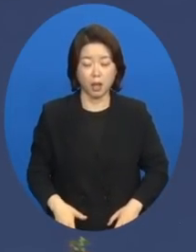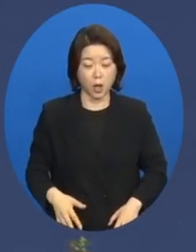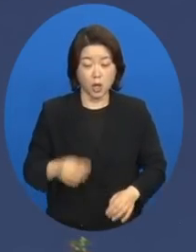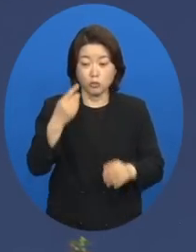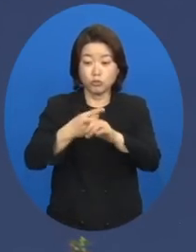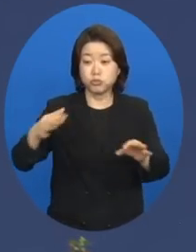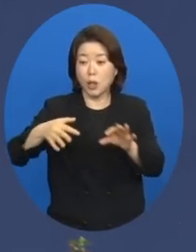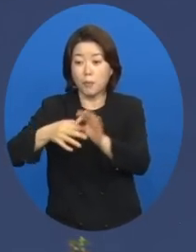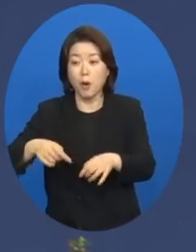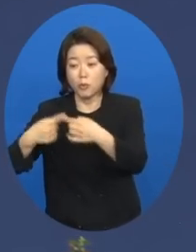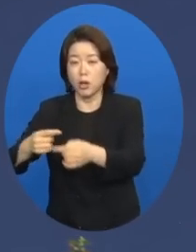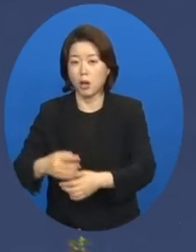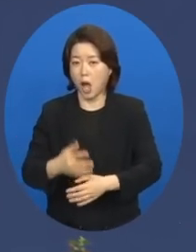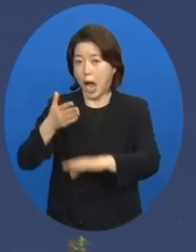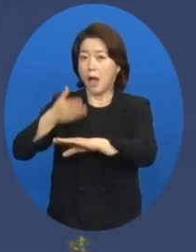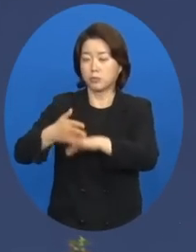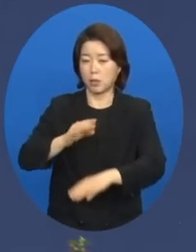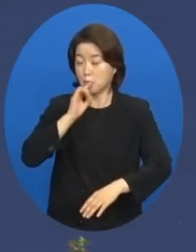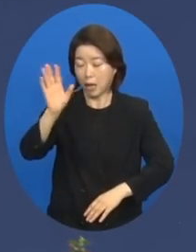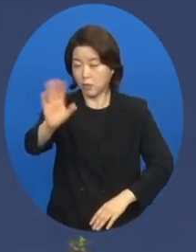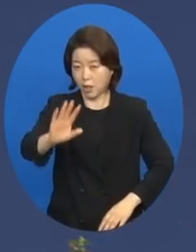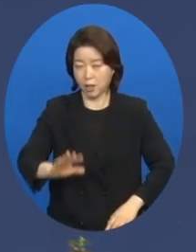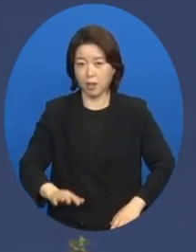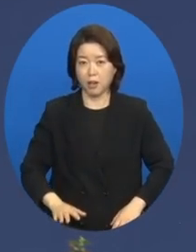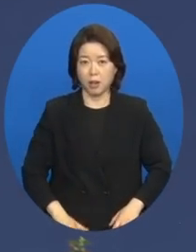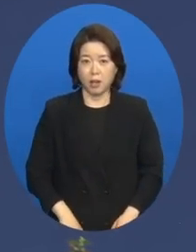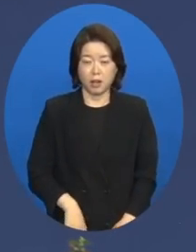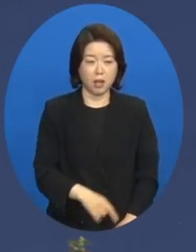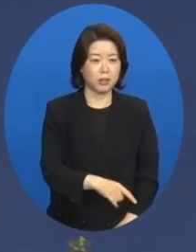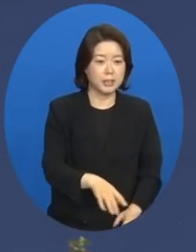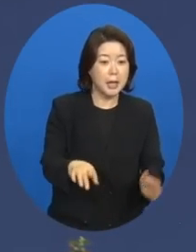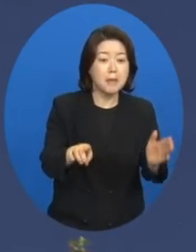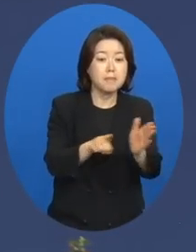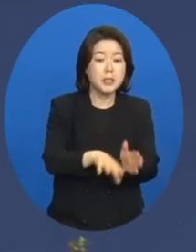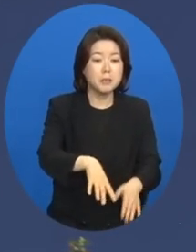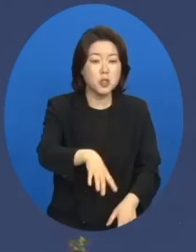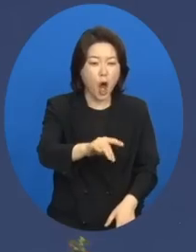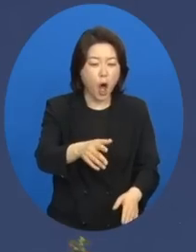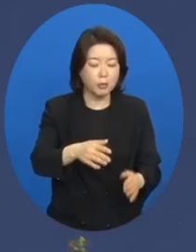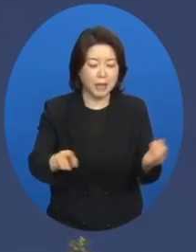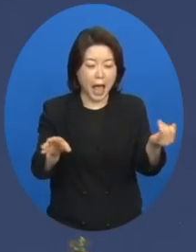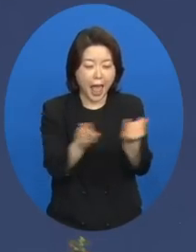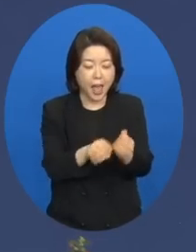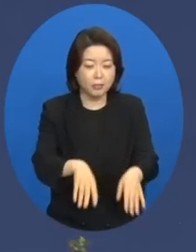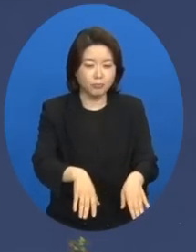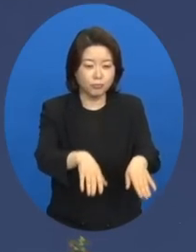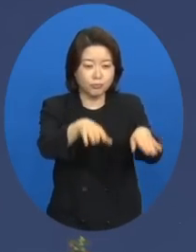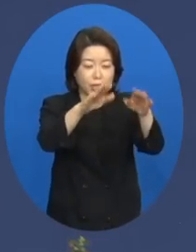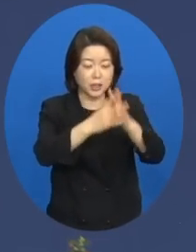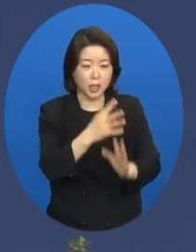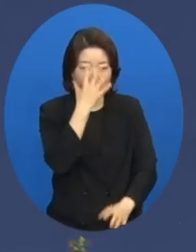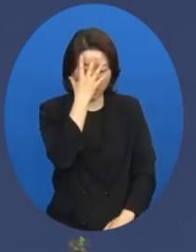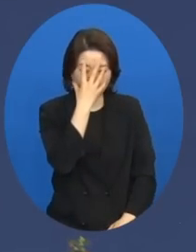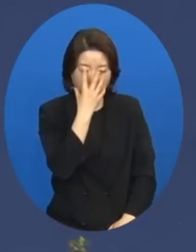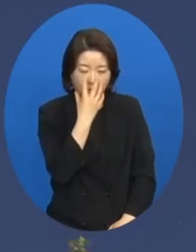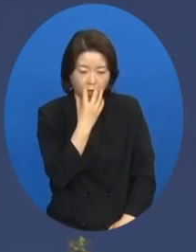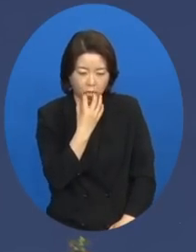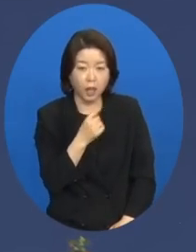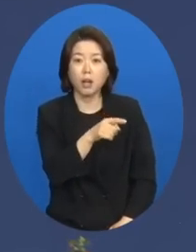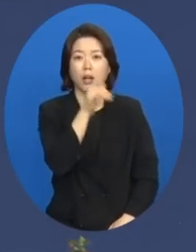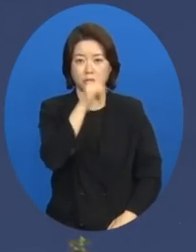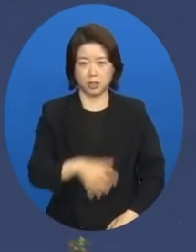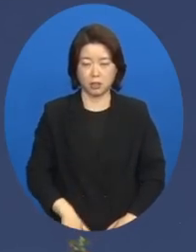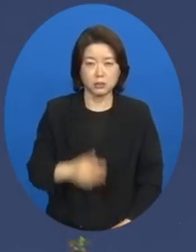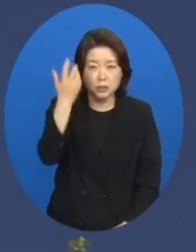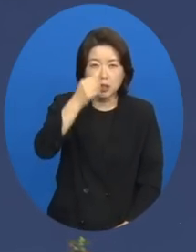고맙지. 어디 그래. 말도 안 되는. 어? 그러니까 표정이 이렇게 흘러내렸어. 모태신앙 이렇게 보면 표정이 흘러내린 거의